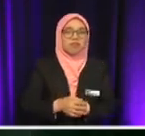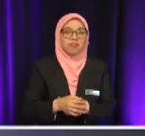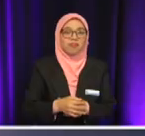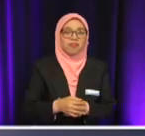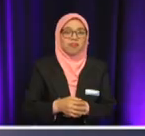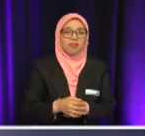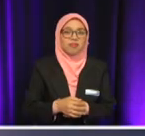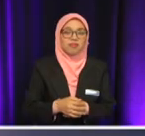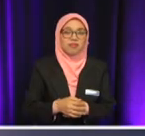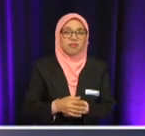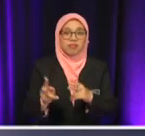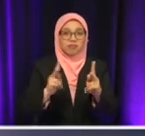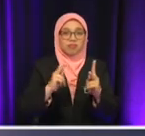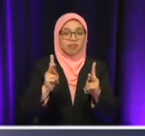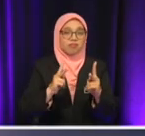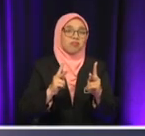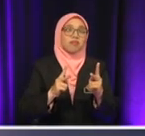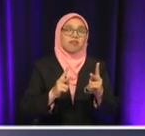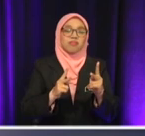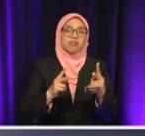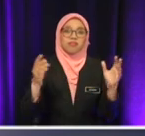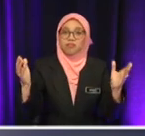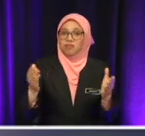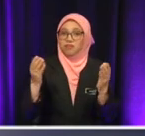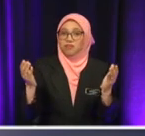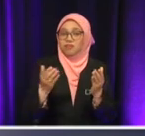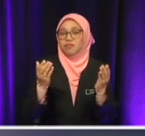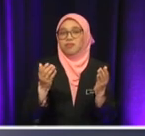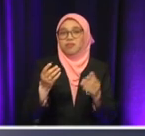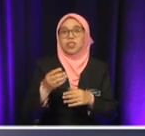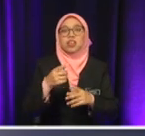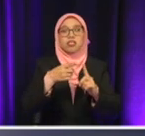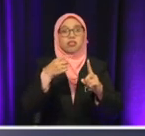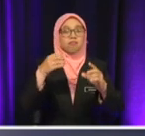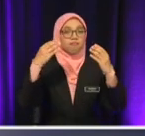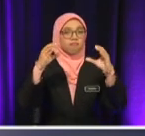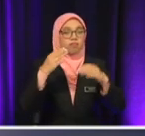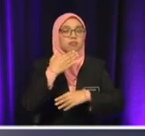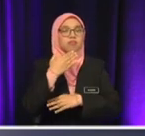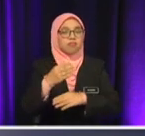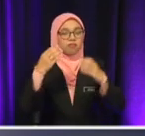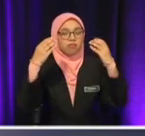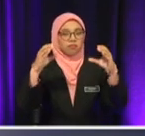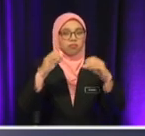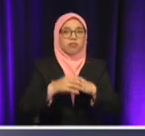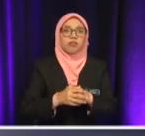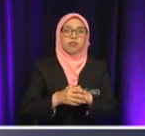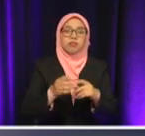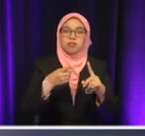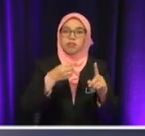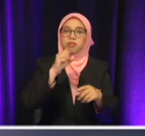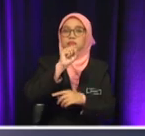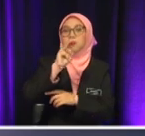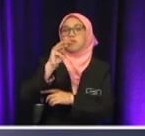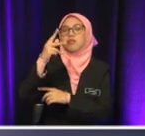menusuk hati daripada Cikgu Ida hari ini. Terima kasih Cikgu Ida Mahat yang merupakan Ketua Panitia Asuhan dan Pendidikan Awal Kanak-kanak dari SMK Sri